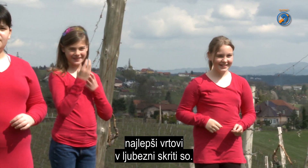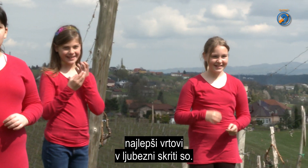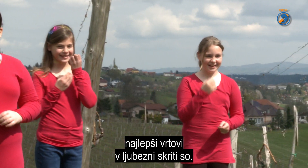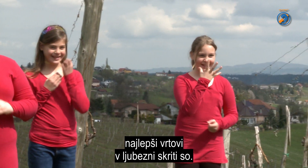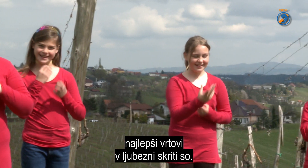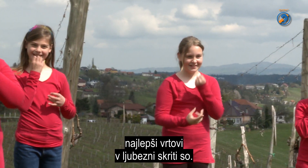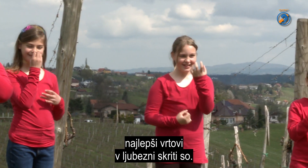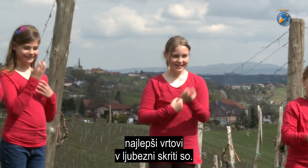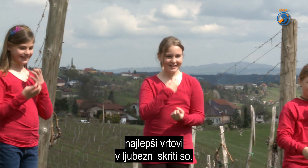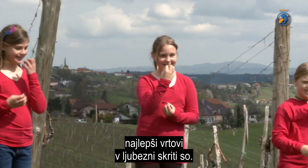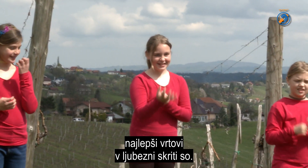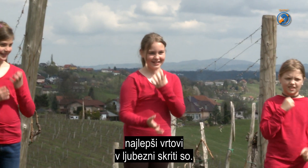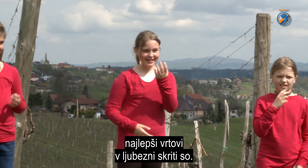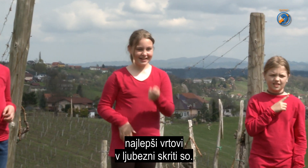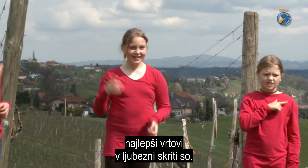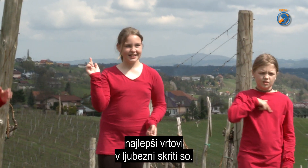Najlepši vrtovi,